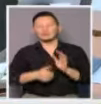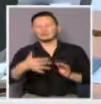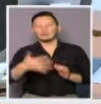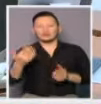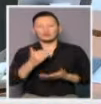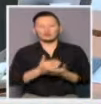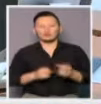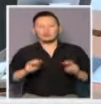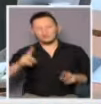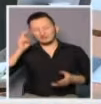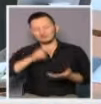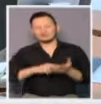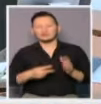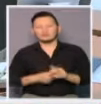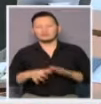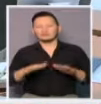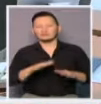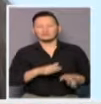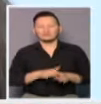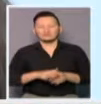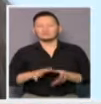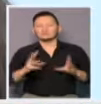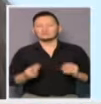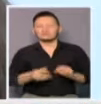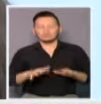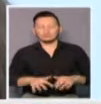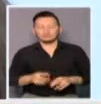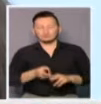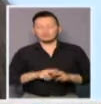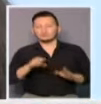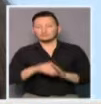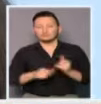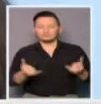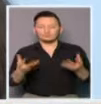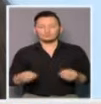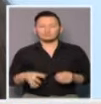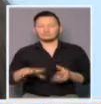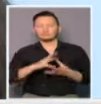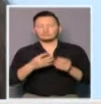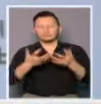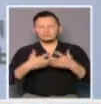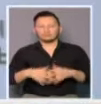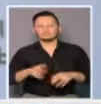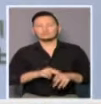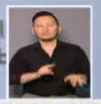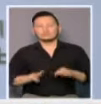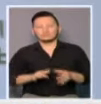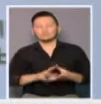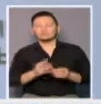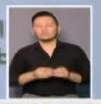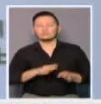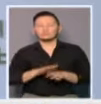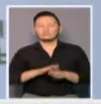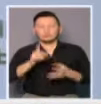655 757 в местных исполнительных органах. Кроме того, на сегодняшний день по инициативе департамента реализуется